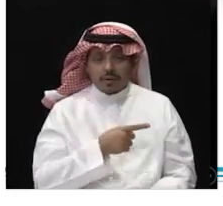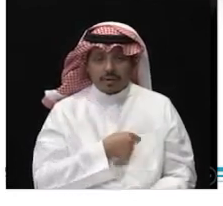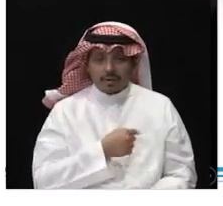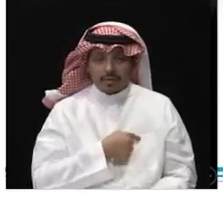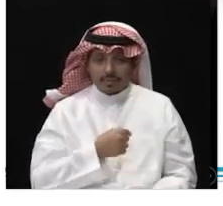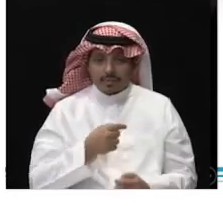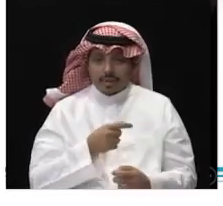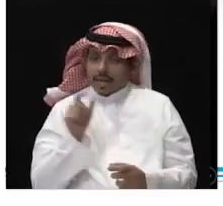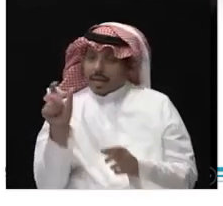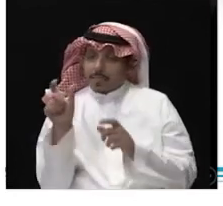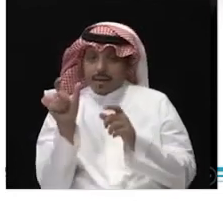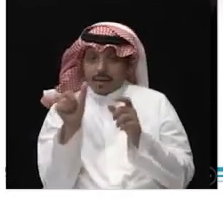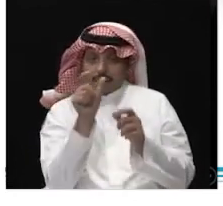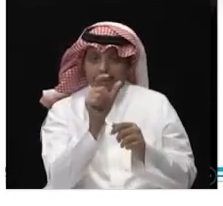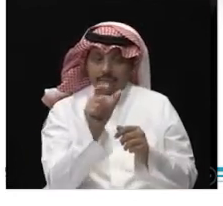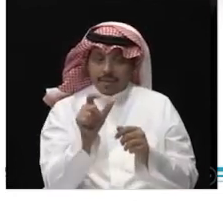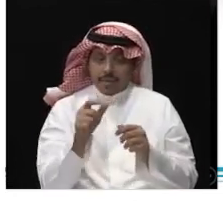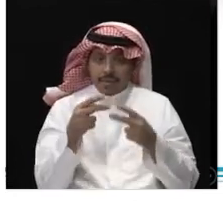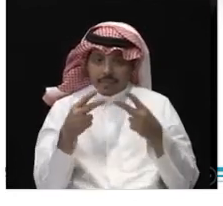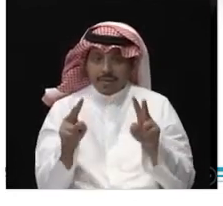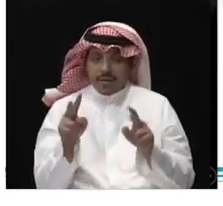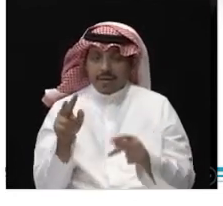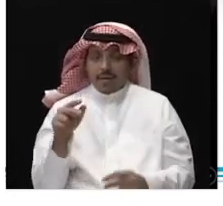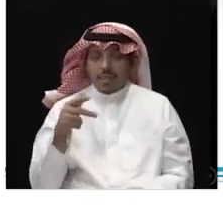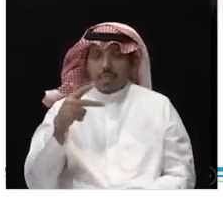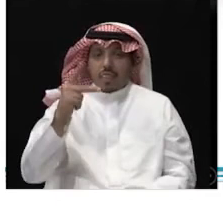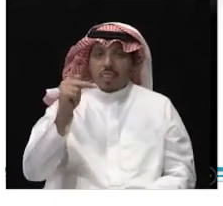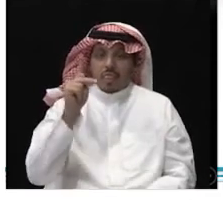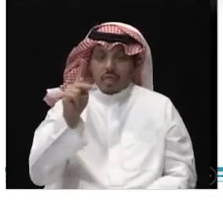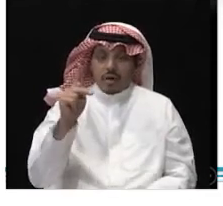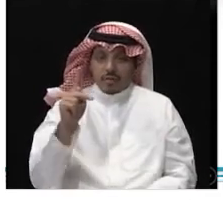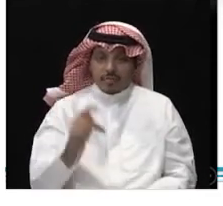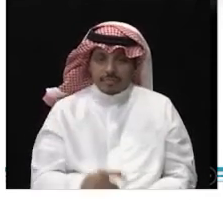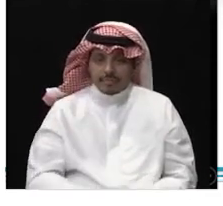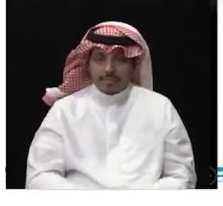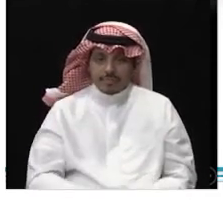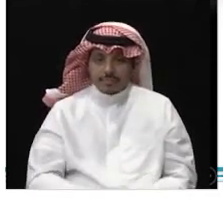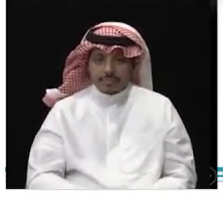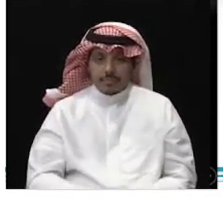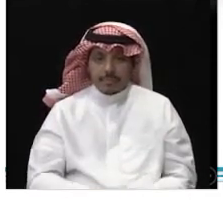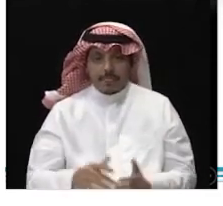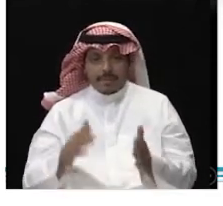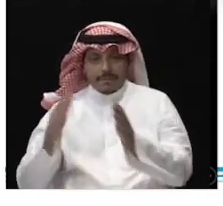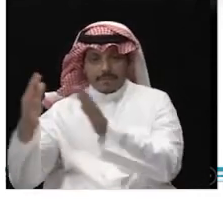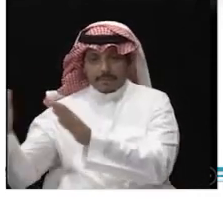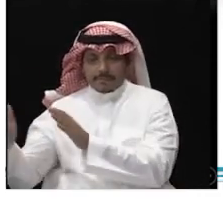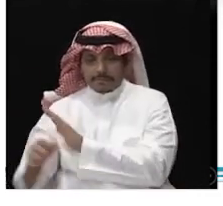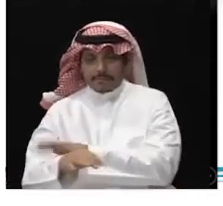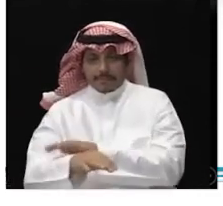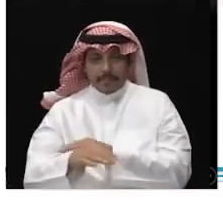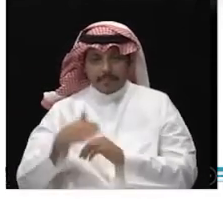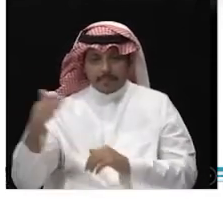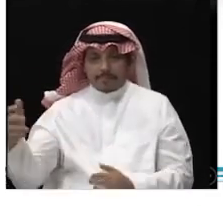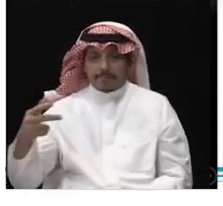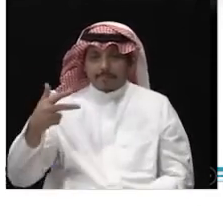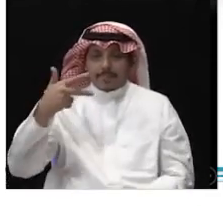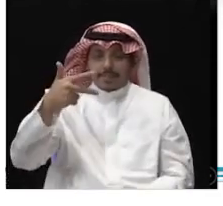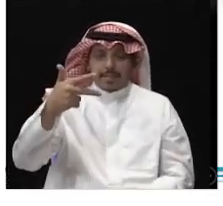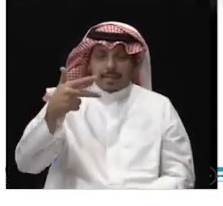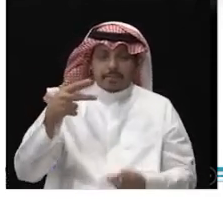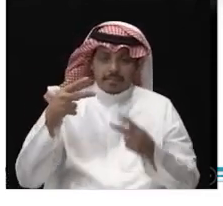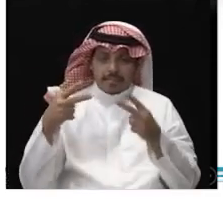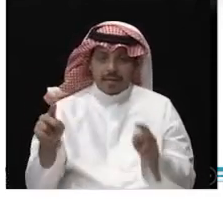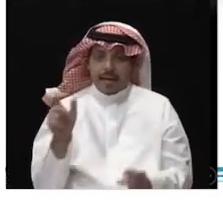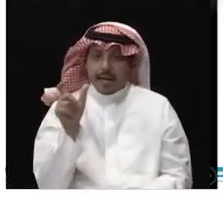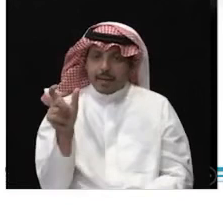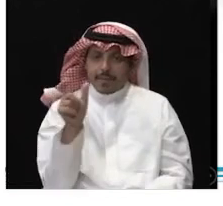بحرف الظاء، حرف الظاء، والمجموعة الثانية تبدأ بحرف